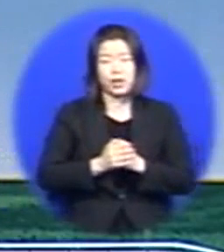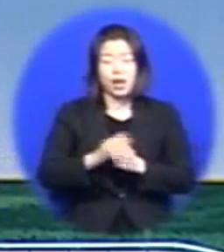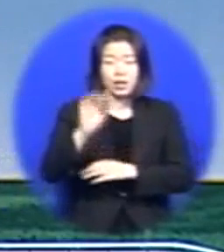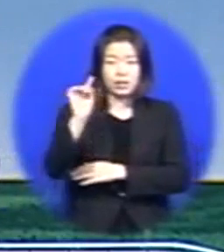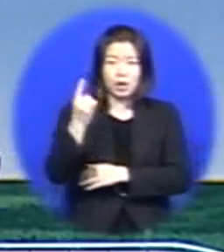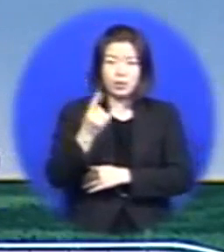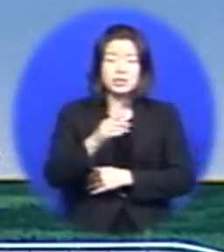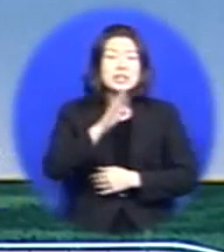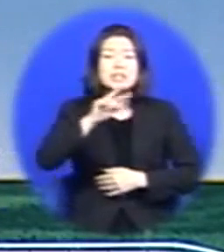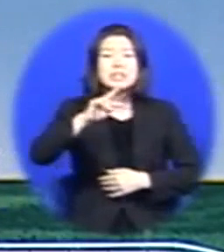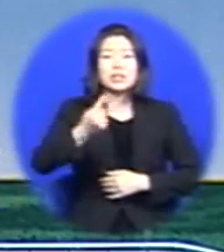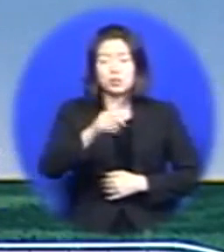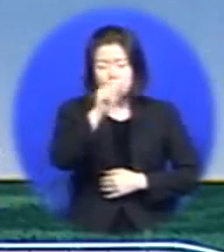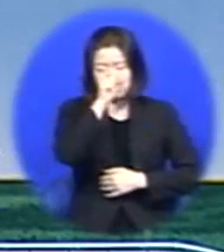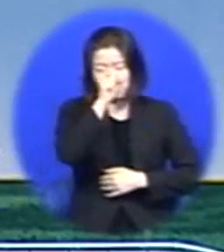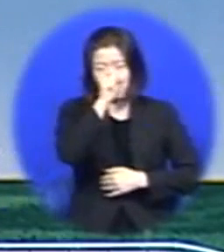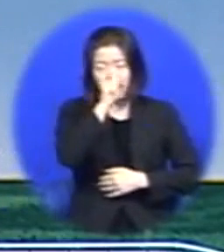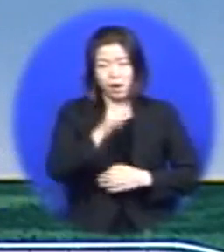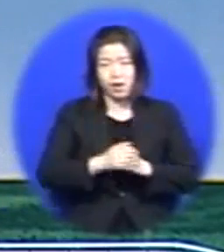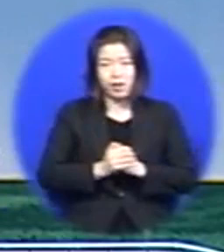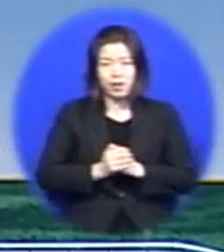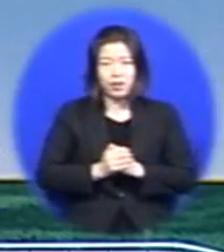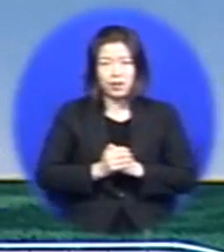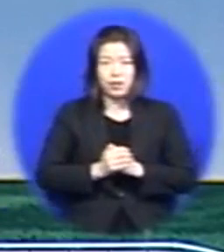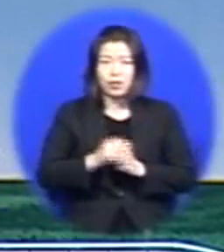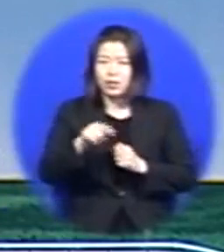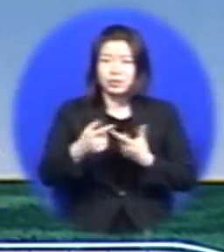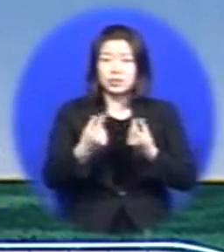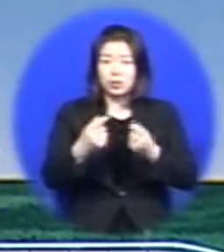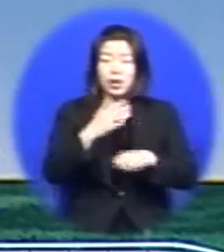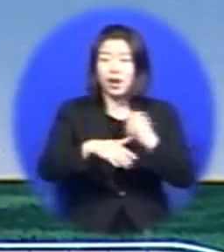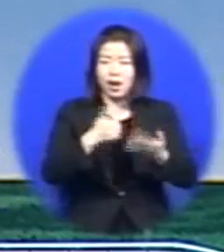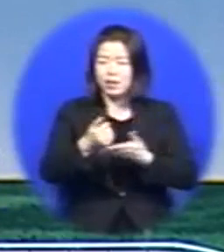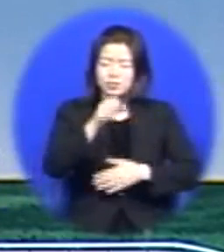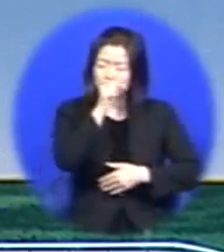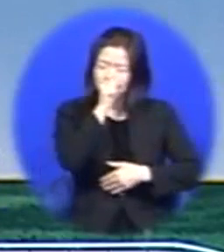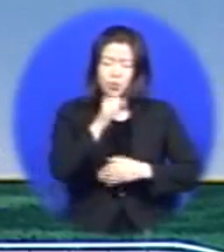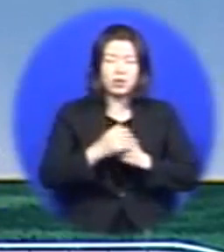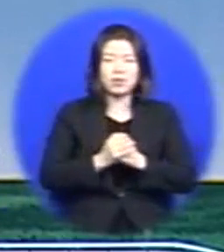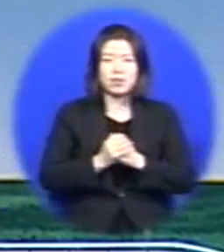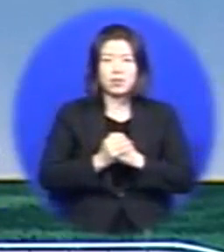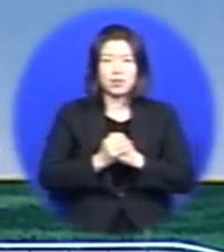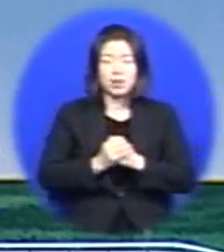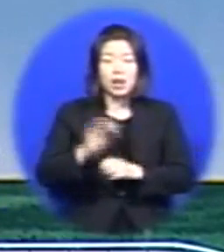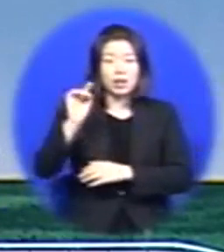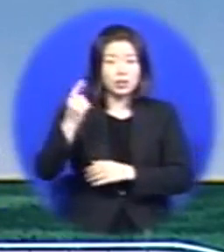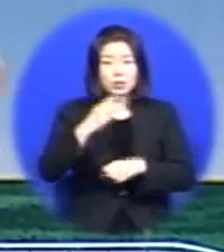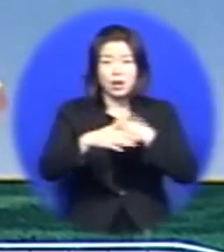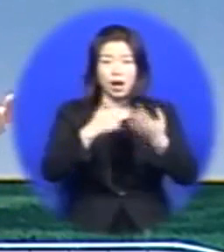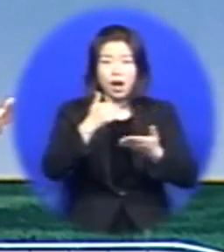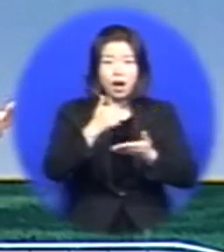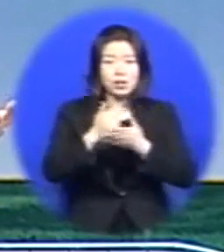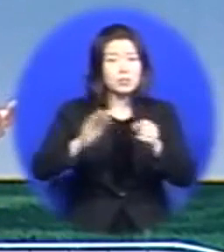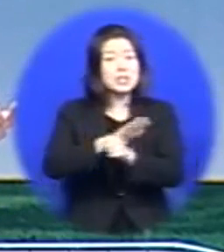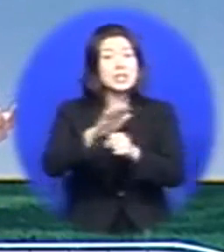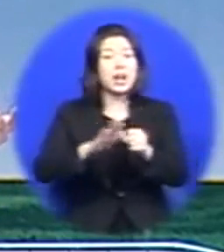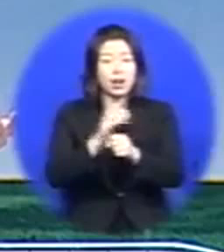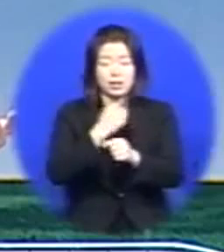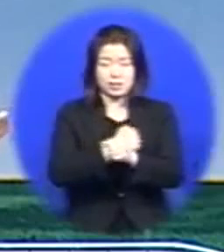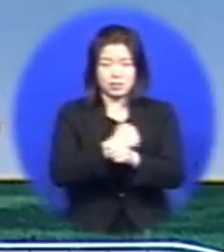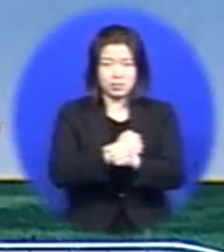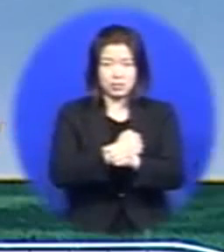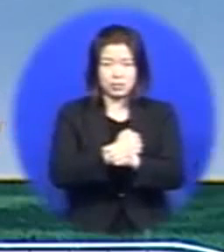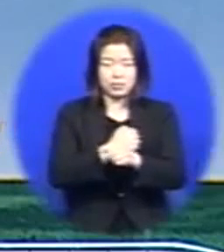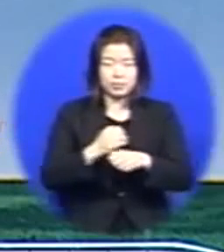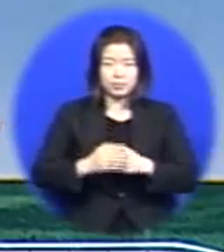다윗은 그래도 좋았어요. 그렇게 하나님이 좋았어요. 다윗은 하나님을 사랑했다는 거예요.